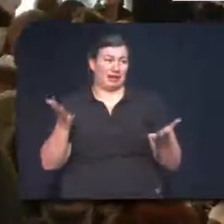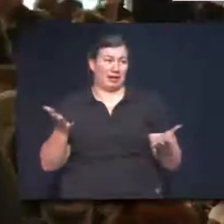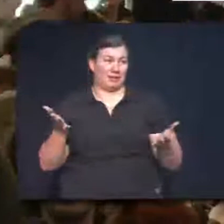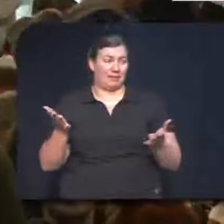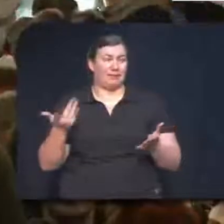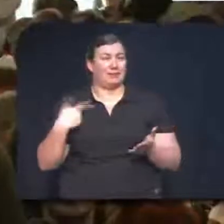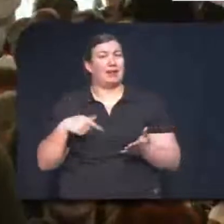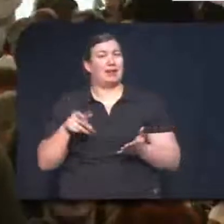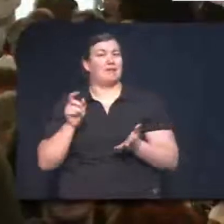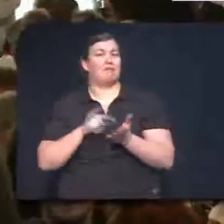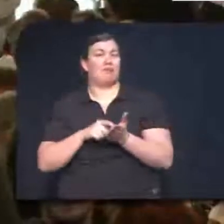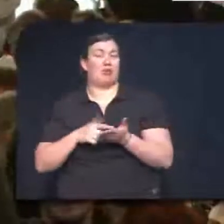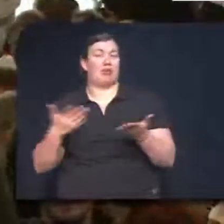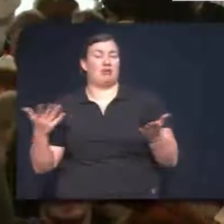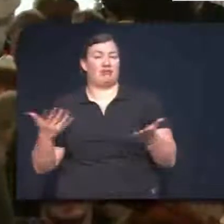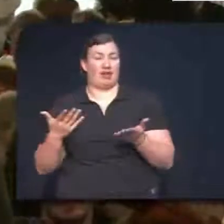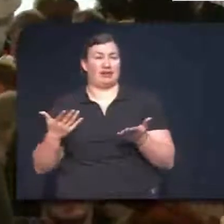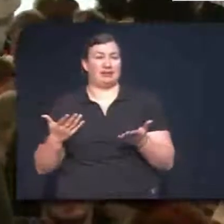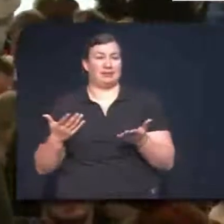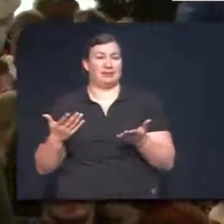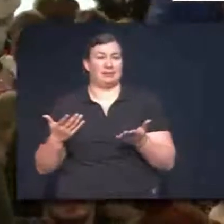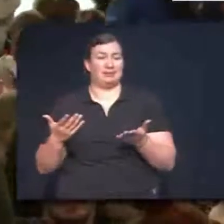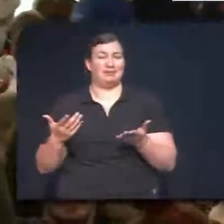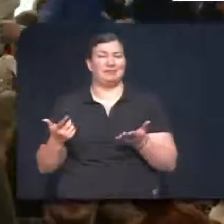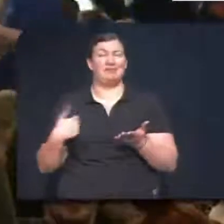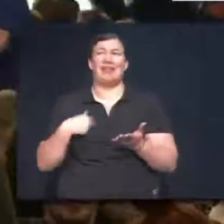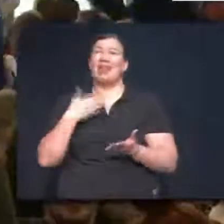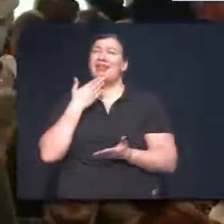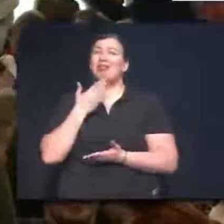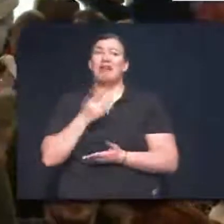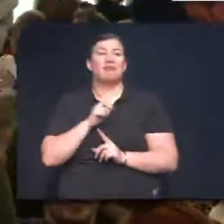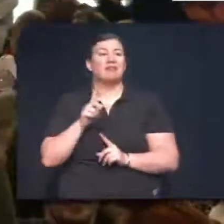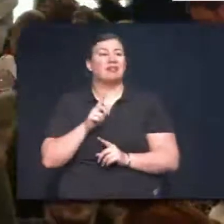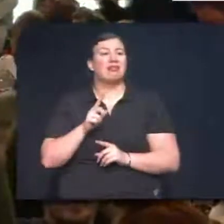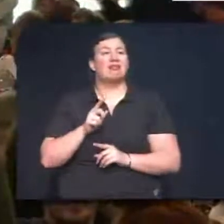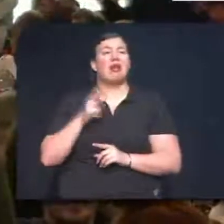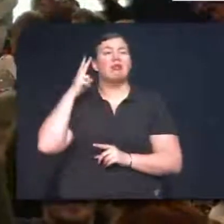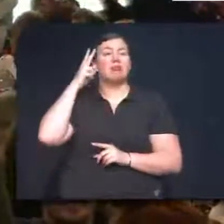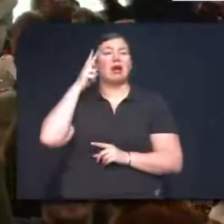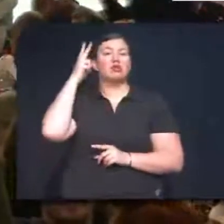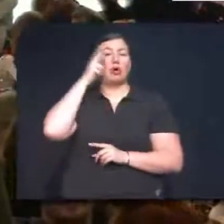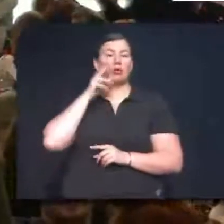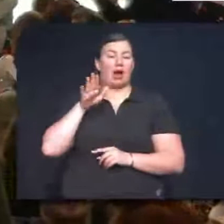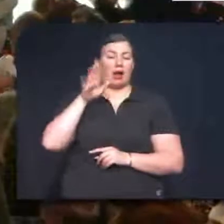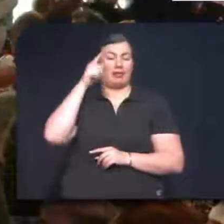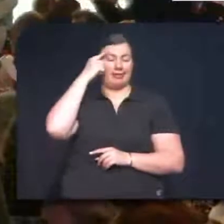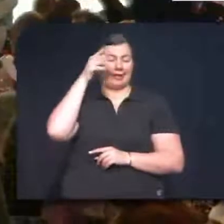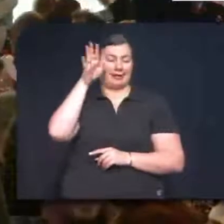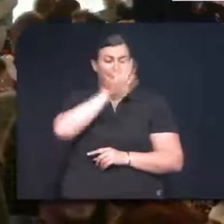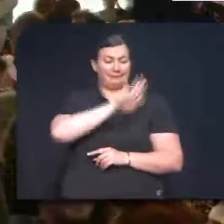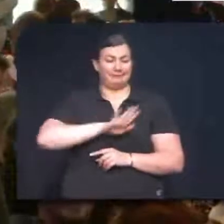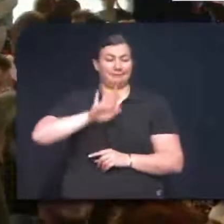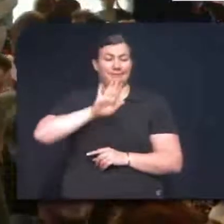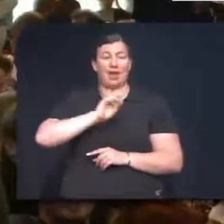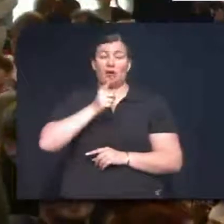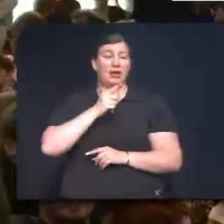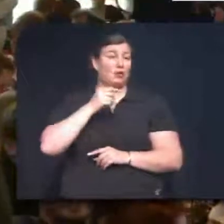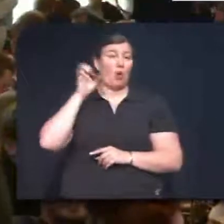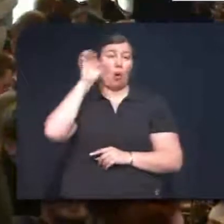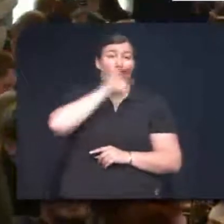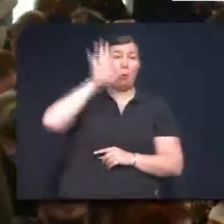es geht um folgendes wir dürfen nicht nur national denken sondern auch nicht nur europäisch sondern international